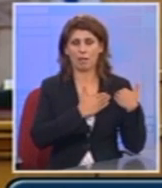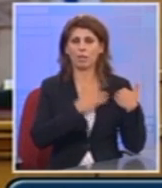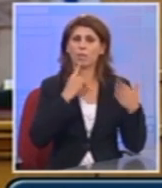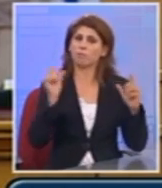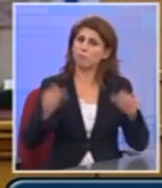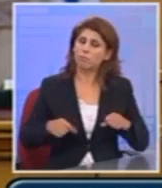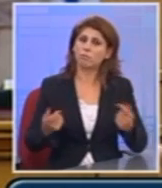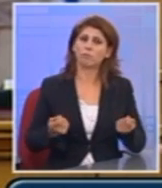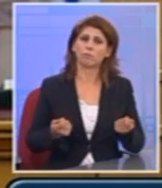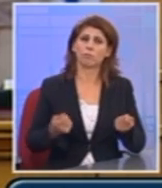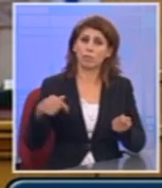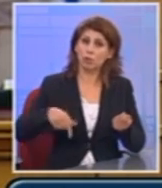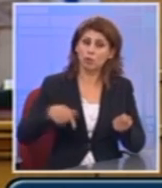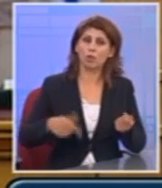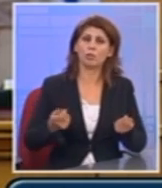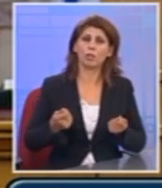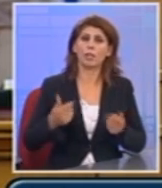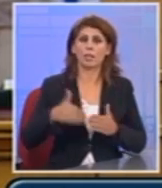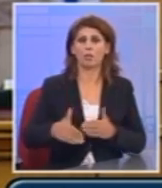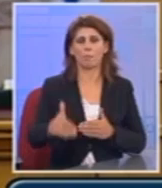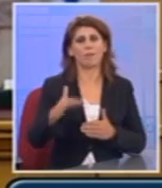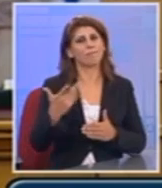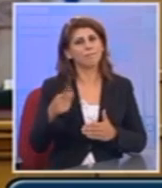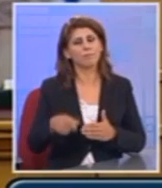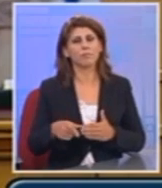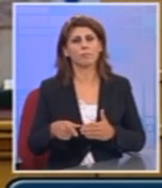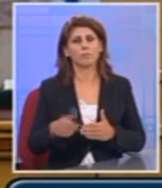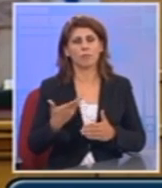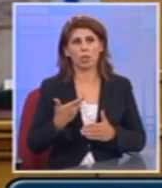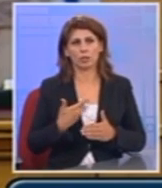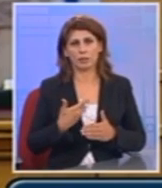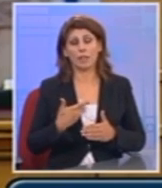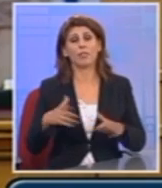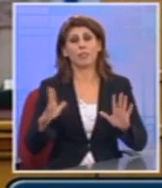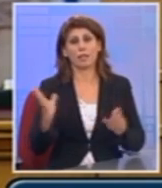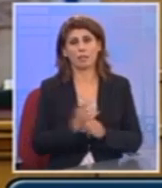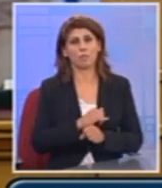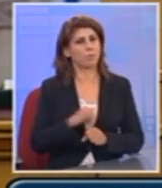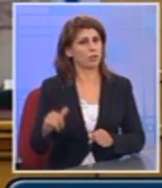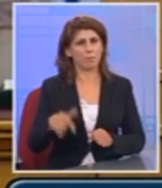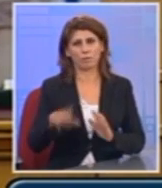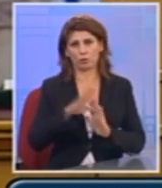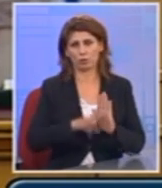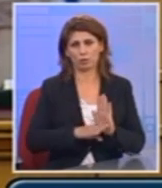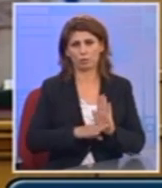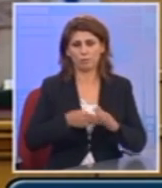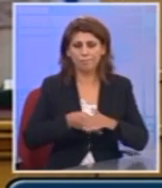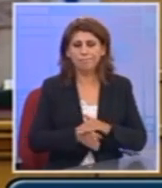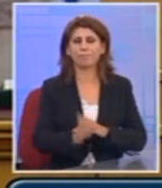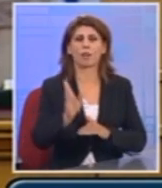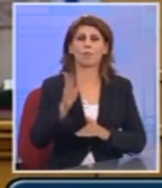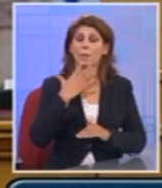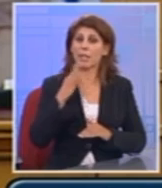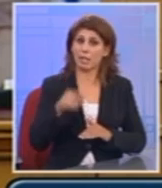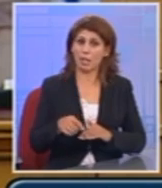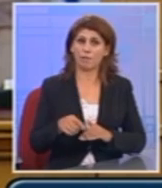συ για τώ ς έκανε και για το μέλλον έτσι δν δεν κατορθώσαμε ποτέ να βγούμε απ το σύστημα του χρέους γ